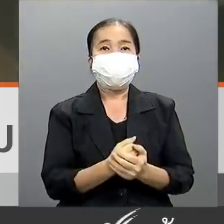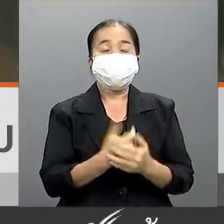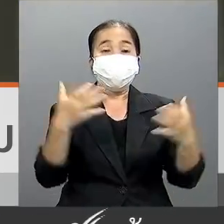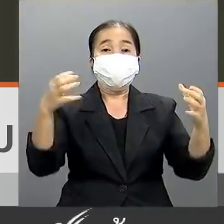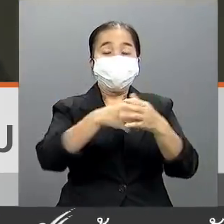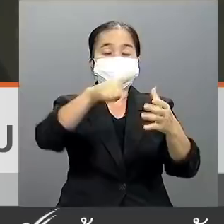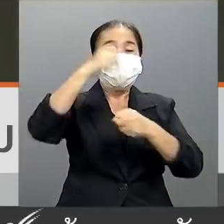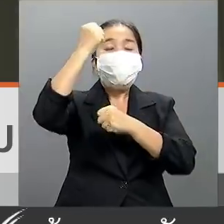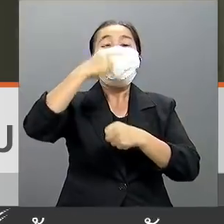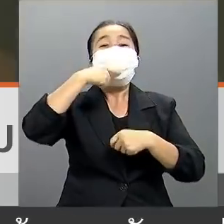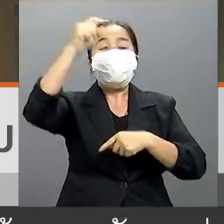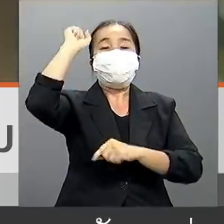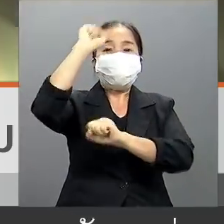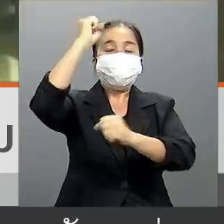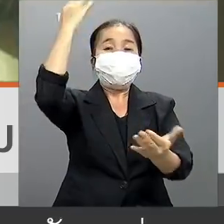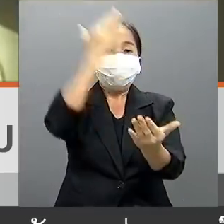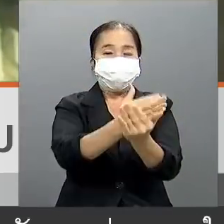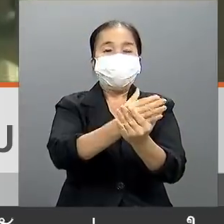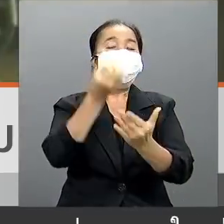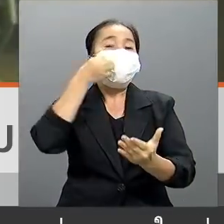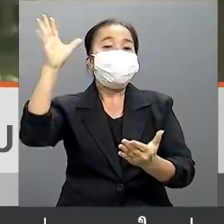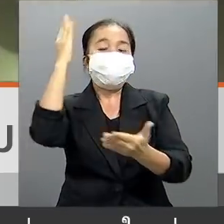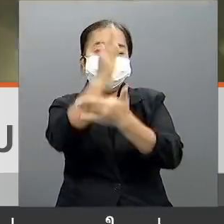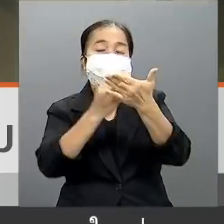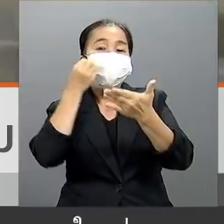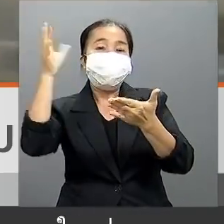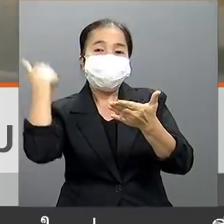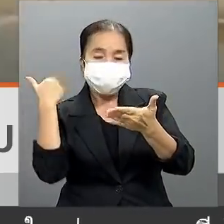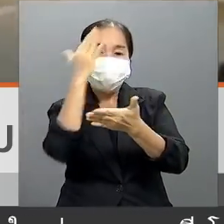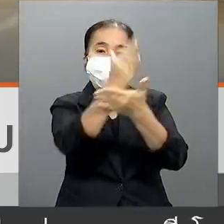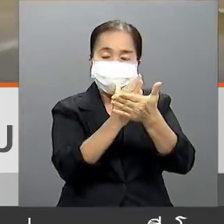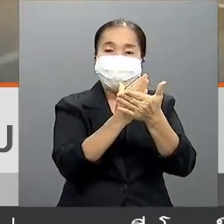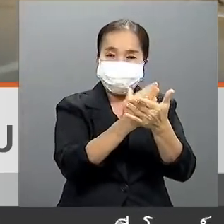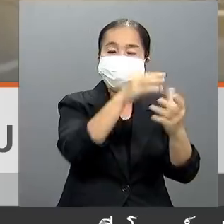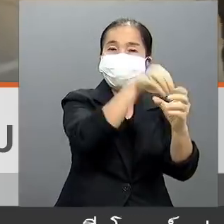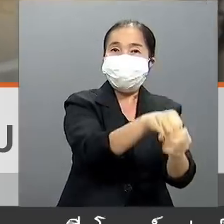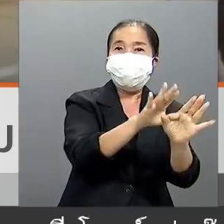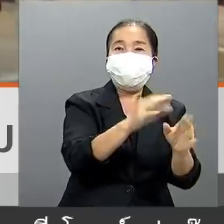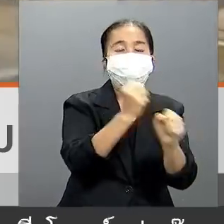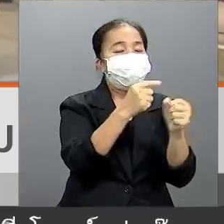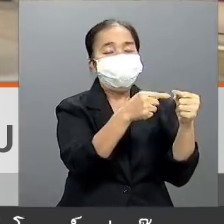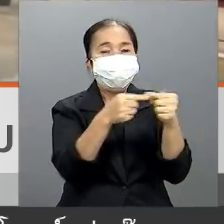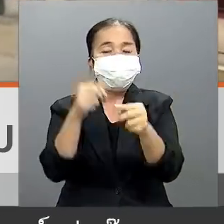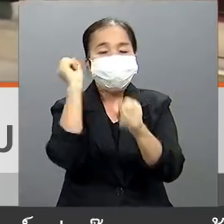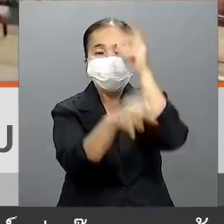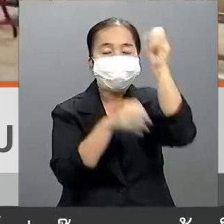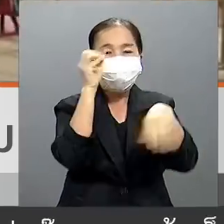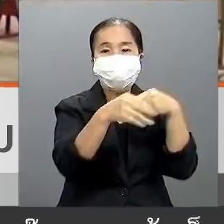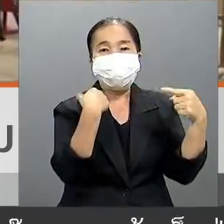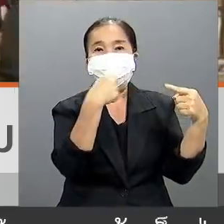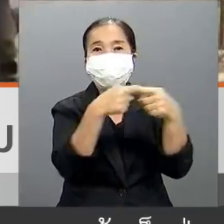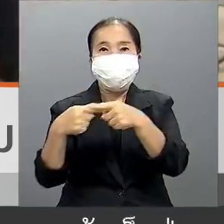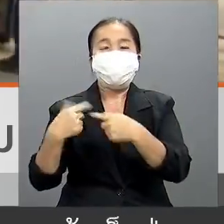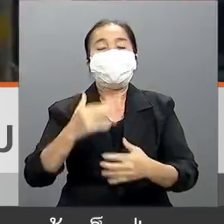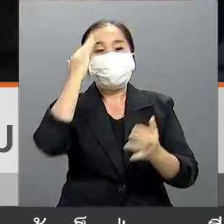มบางส่วนก็เดินทางกลับยังคงเหลือบางส่วนที่ก่อความวุ่นวายต่อเนื่องซึ่งผลจากการปฏิบัติหน้าที่ของตำรวจได้คว